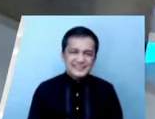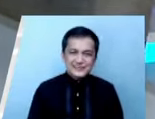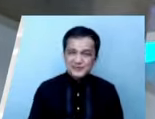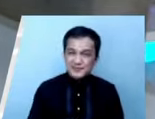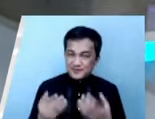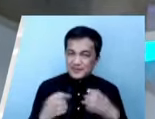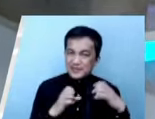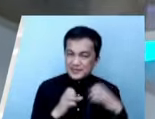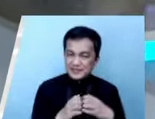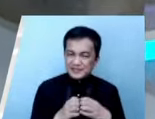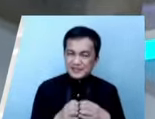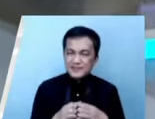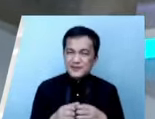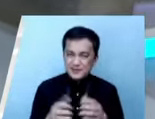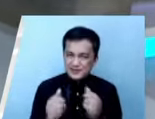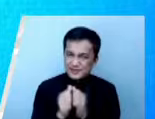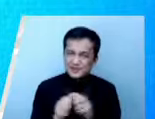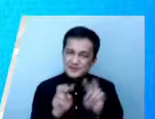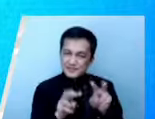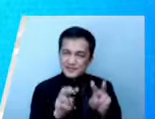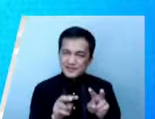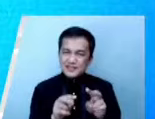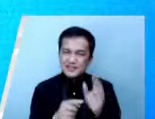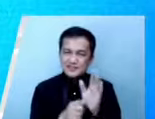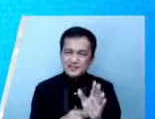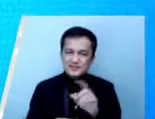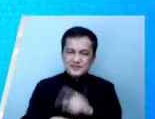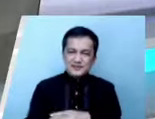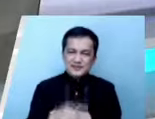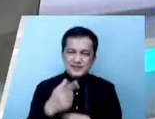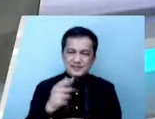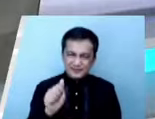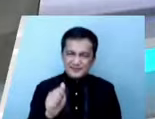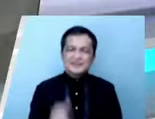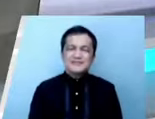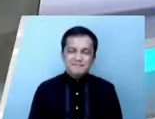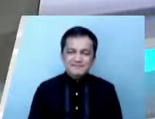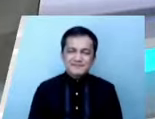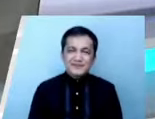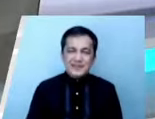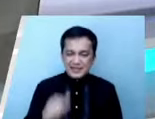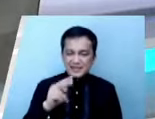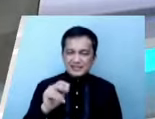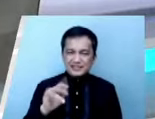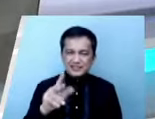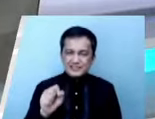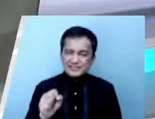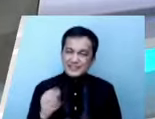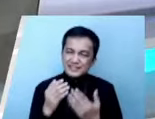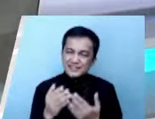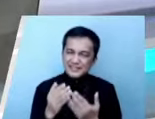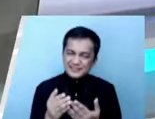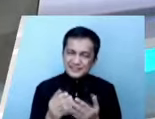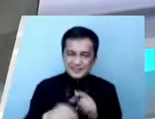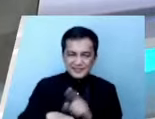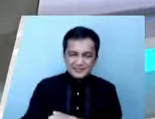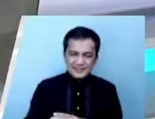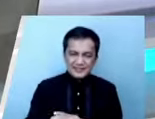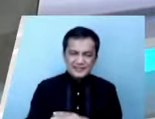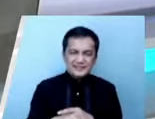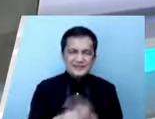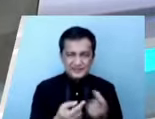Sabay-sabay natin abangan ang It's Showtime sa GMA. Ann Curtis, thank you so much for your time and for maraming, your